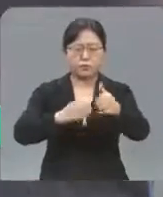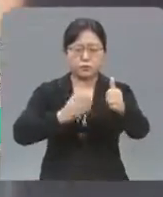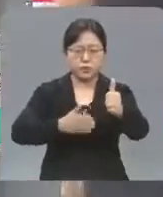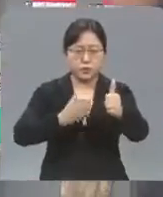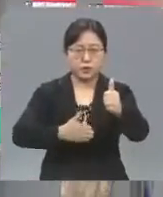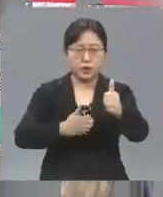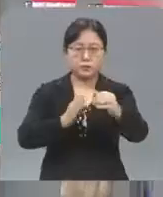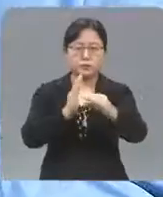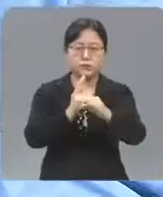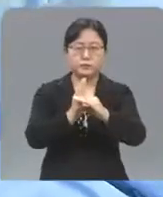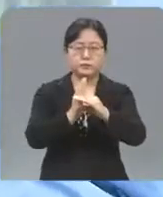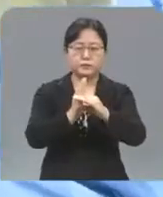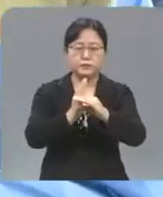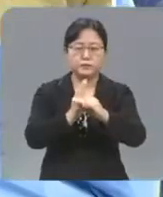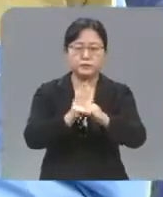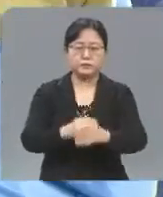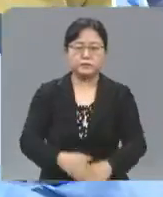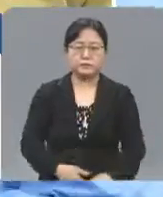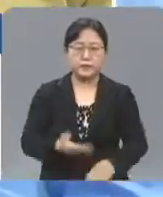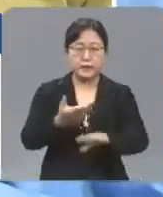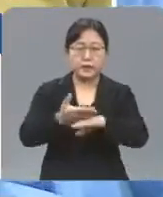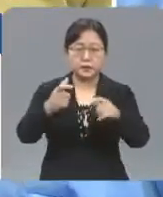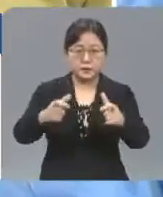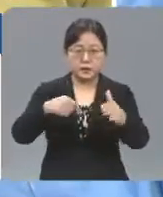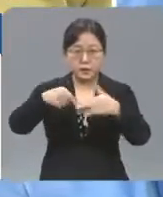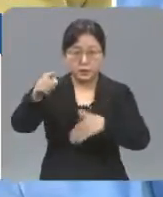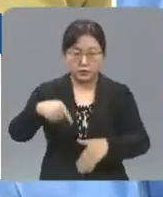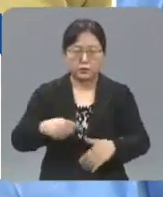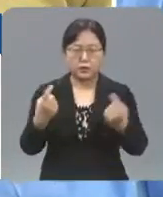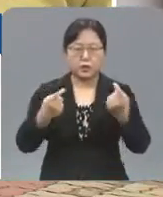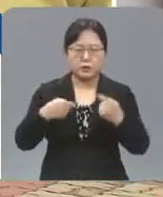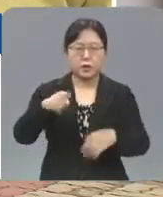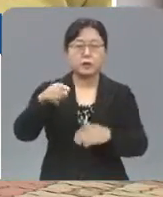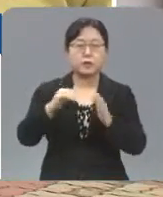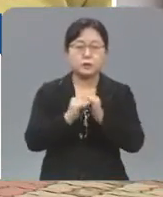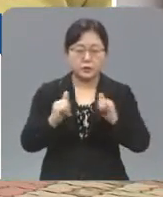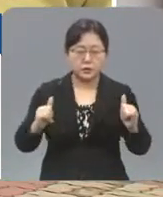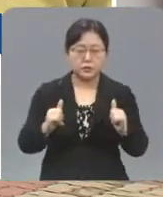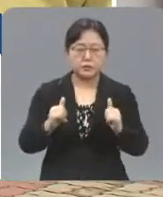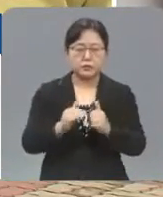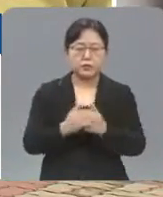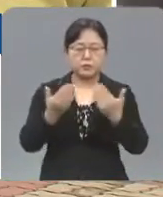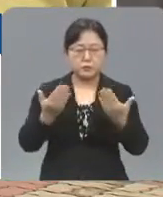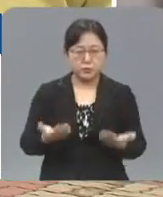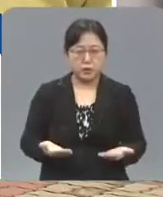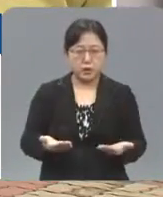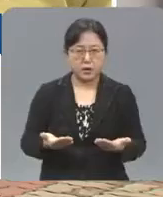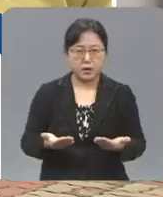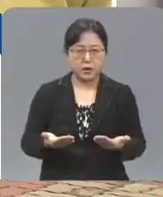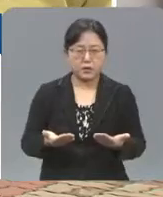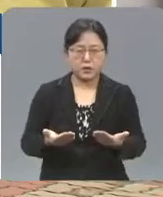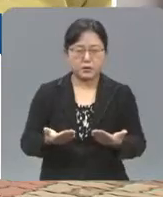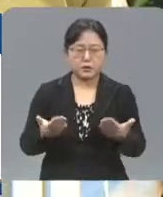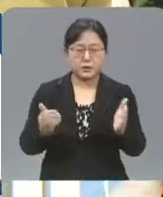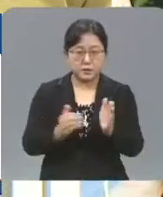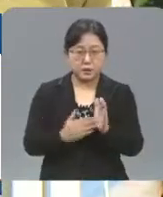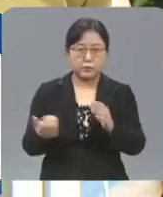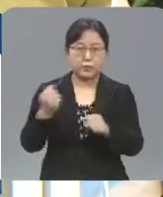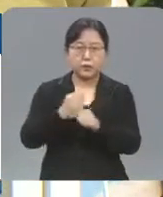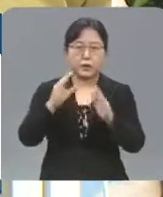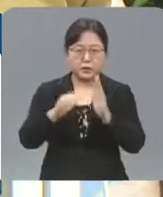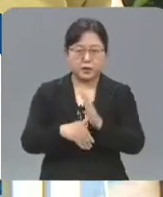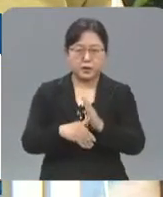강조하고 있습니다 발기력을 방문 했거나 여행을 다녔던 분들은 어휴 가를 벗기 하실때는 의